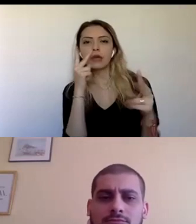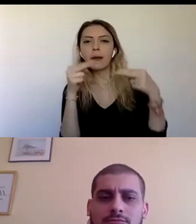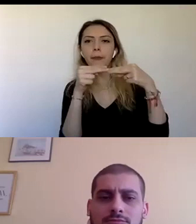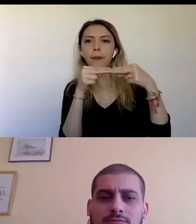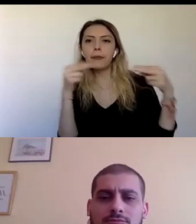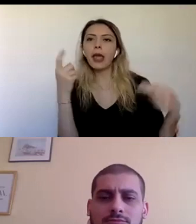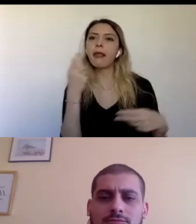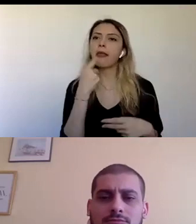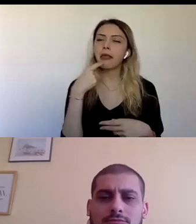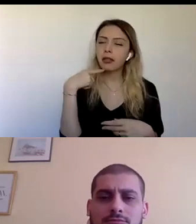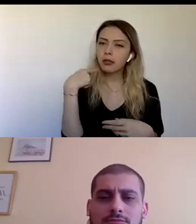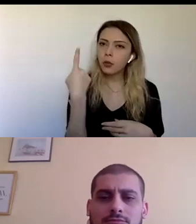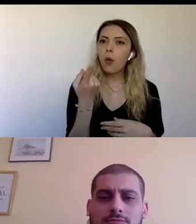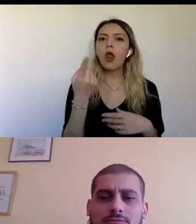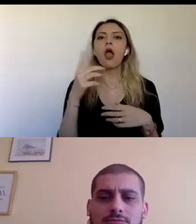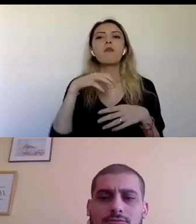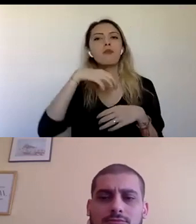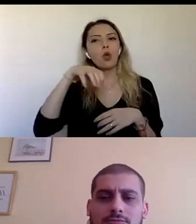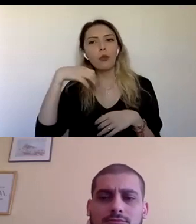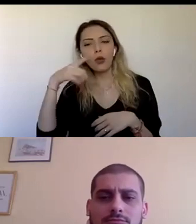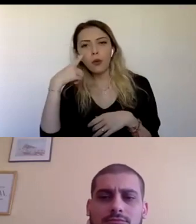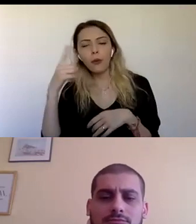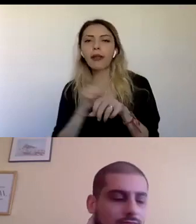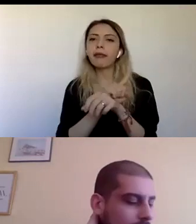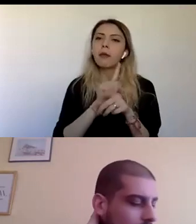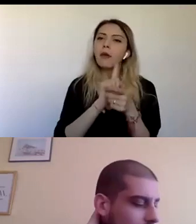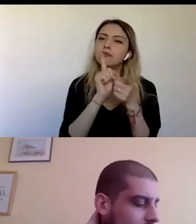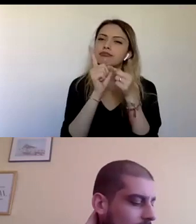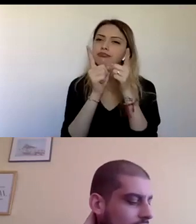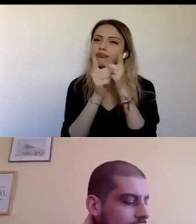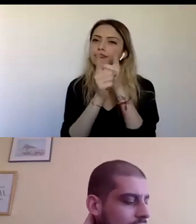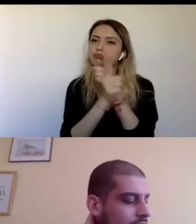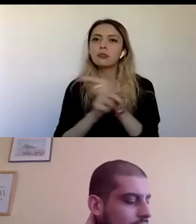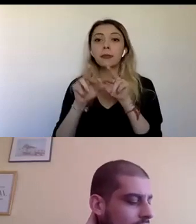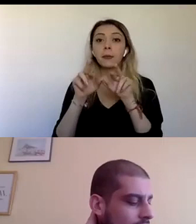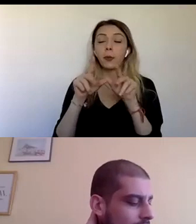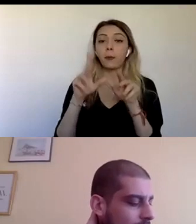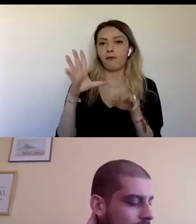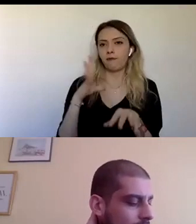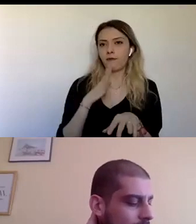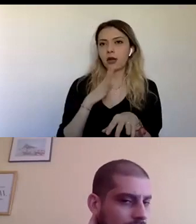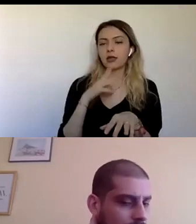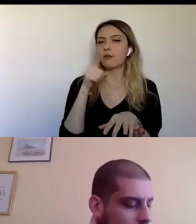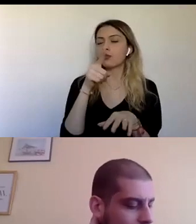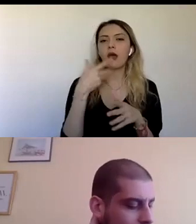yıl anlatmak için, bölgesel ve zamansal değişen bir süreci anlatmak için. Mesela Türkiye'de